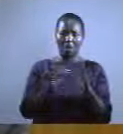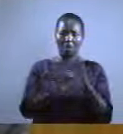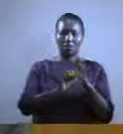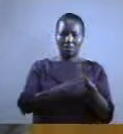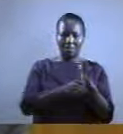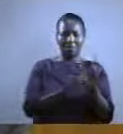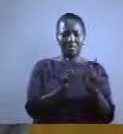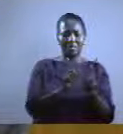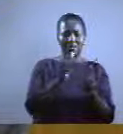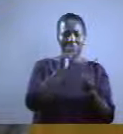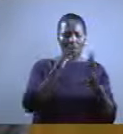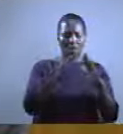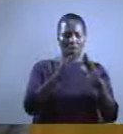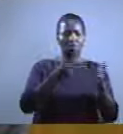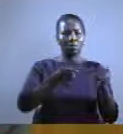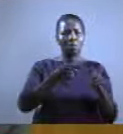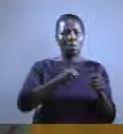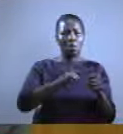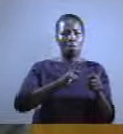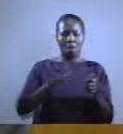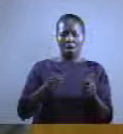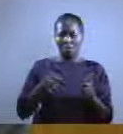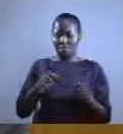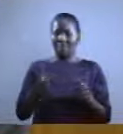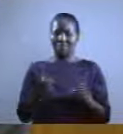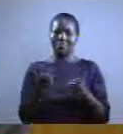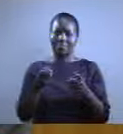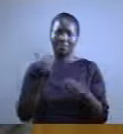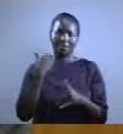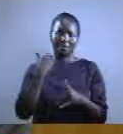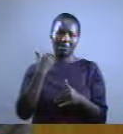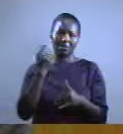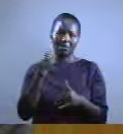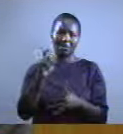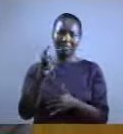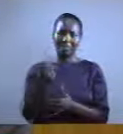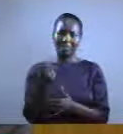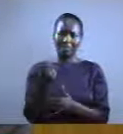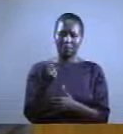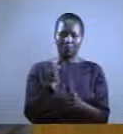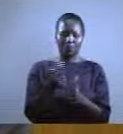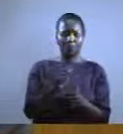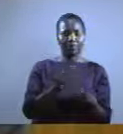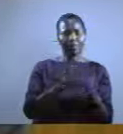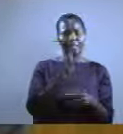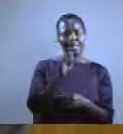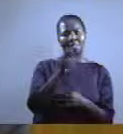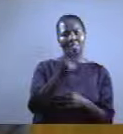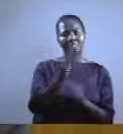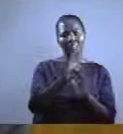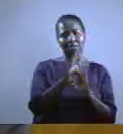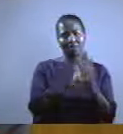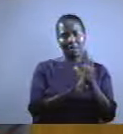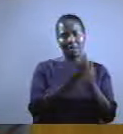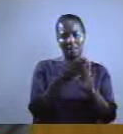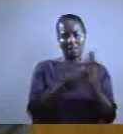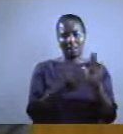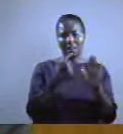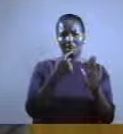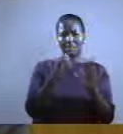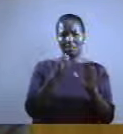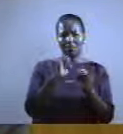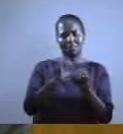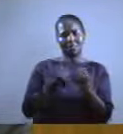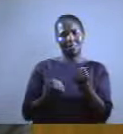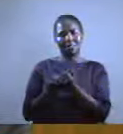bekostig nie en so voorts. So while this bill is a step in the right direction, the other tax bills enhances a tax system that is